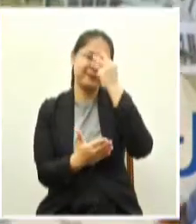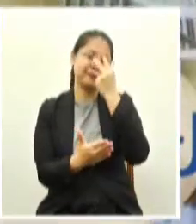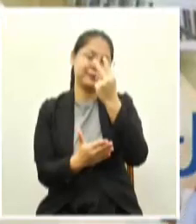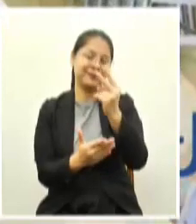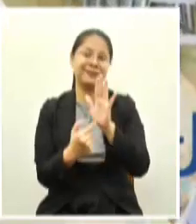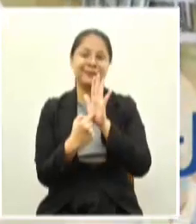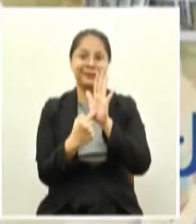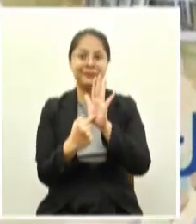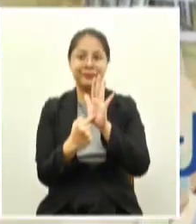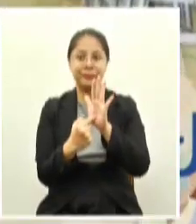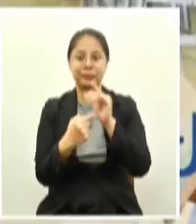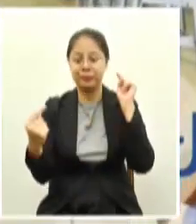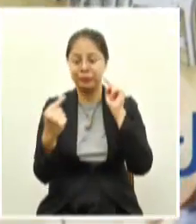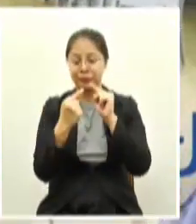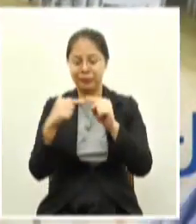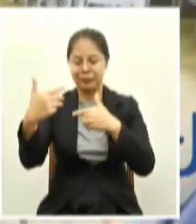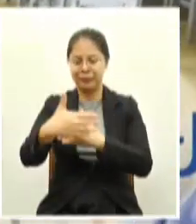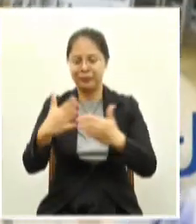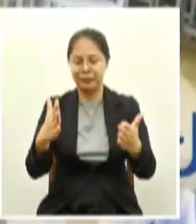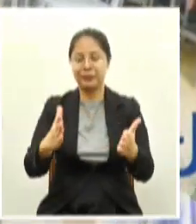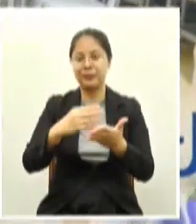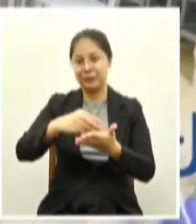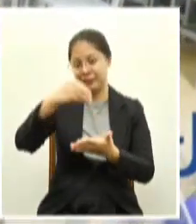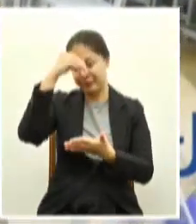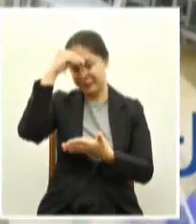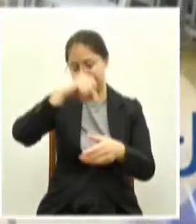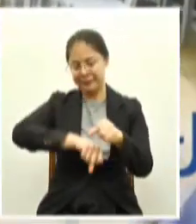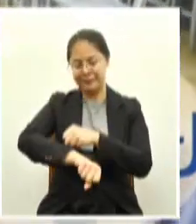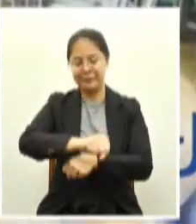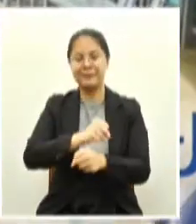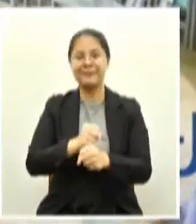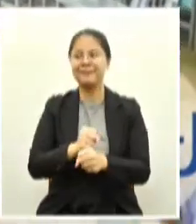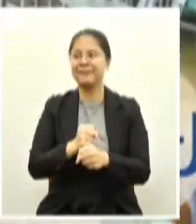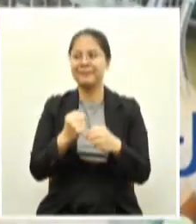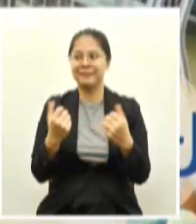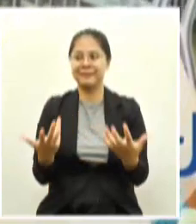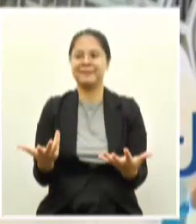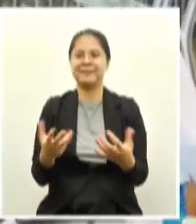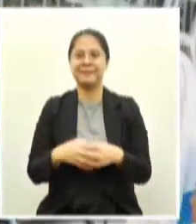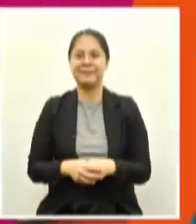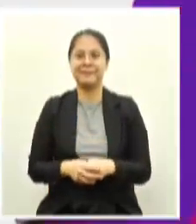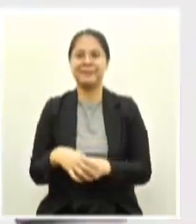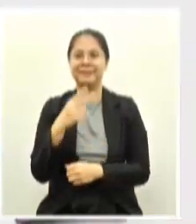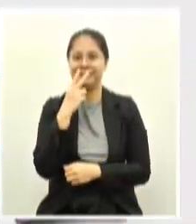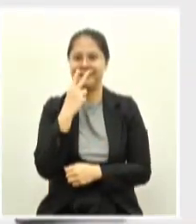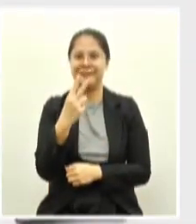นว่ากว่าจะเป็นห้องเรียนเชิงรุกนั้นต้องเริ่มสร้างกันอย่างไรไปกันเลยค่ะ